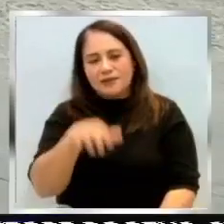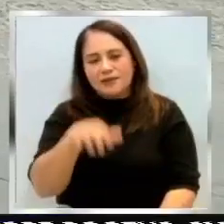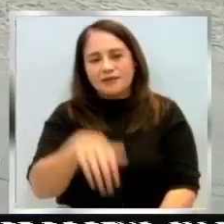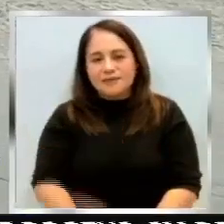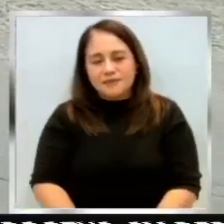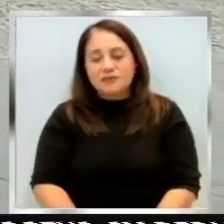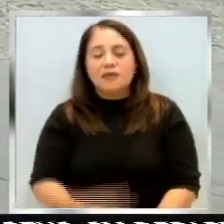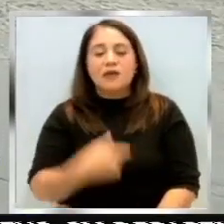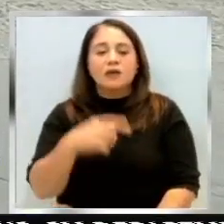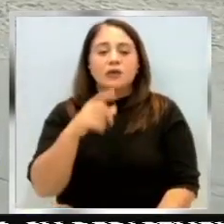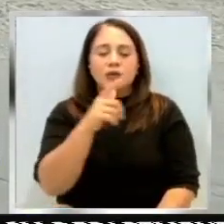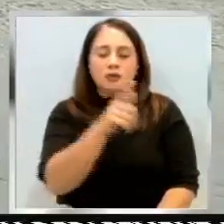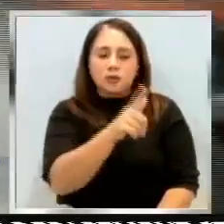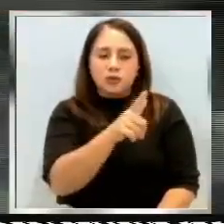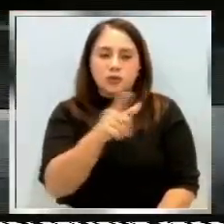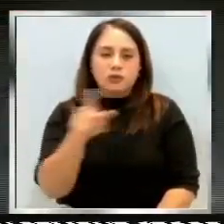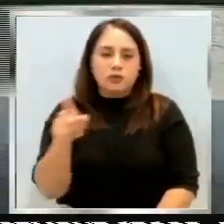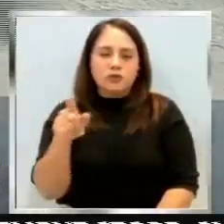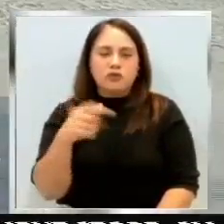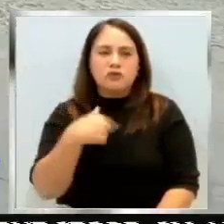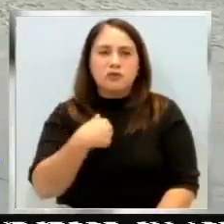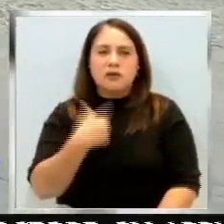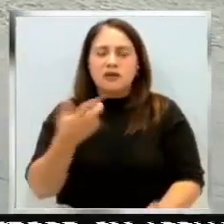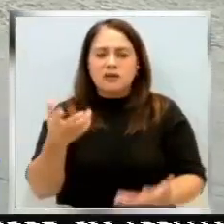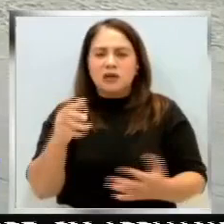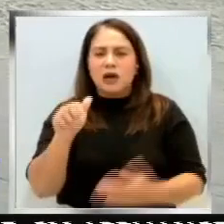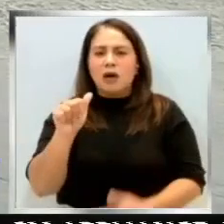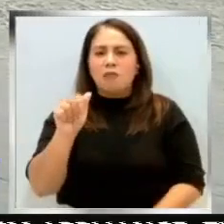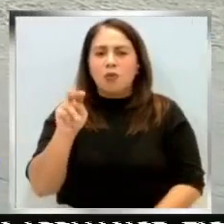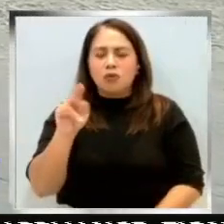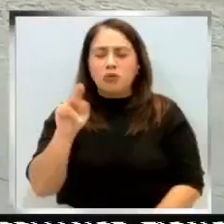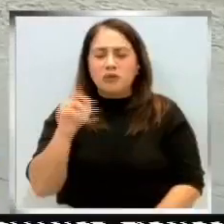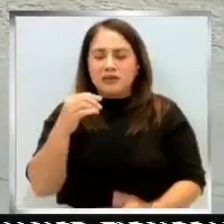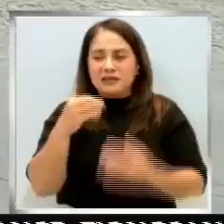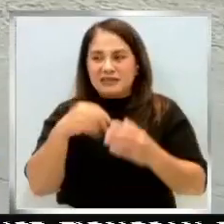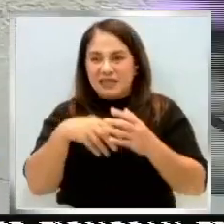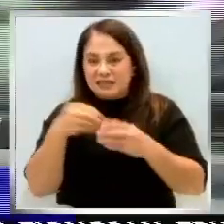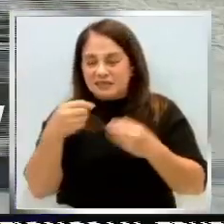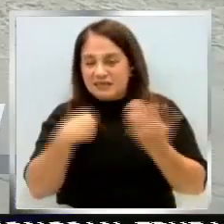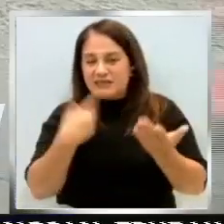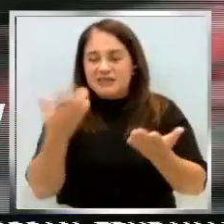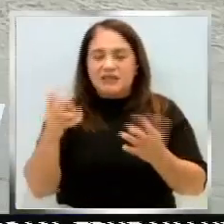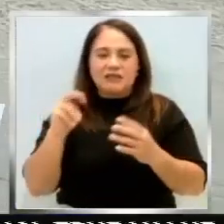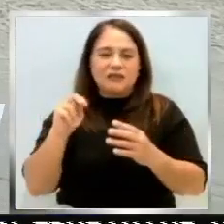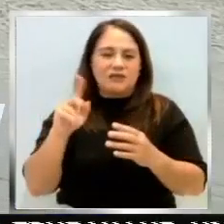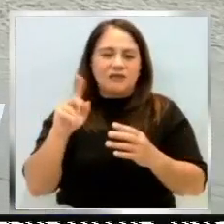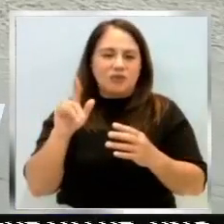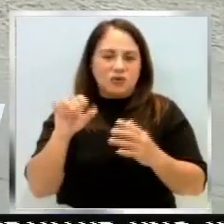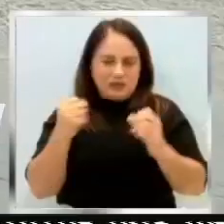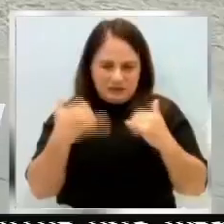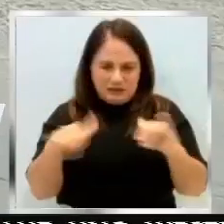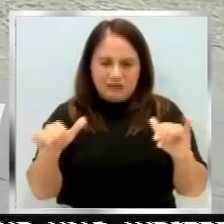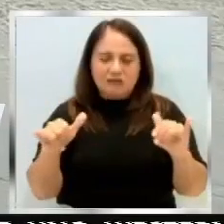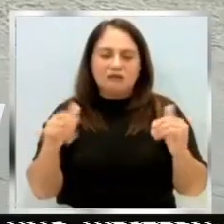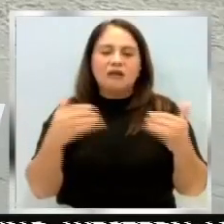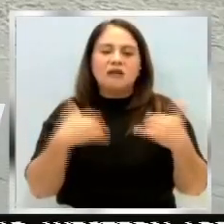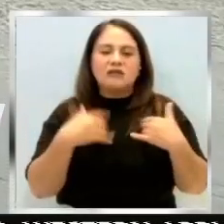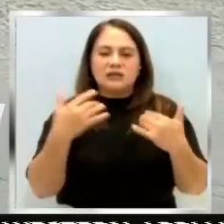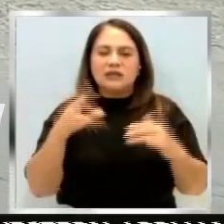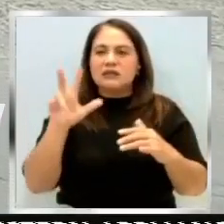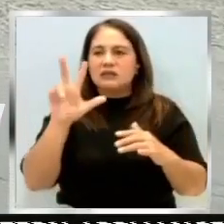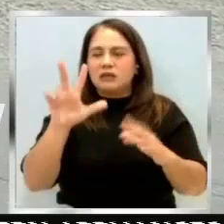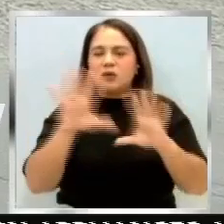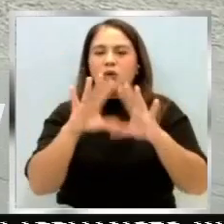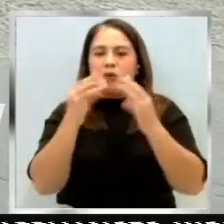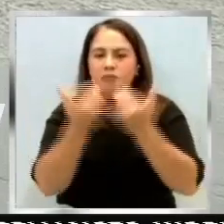2021, apat na insidente na ng ammonia leak ang nangyari dito sa Nabotas City. Hanggang ngayon, tatlong planta pa rin ang nananatiling sarado